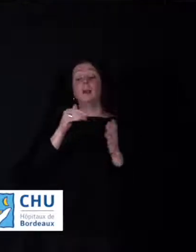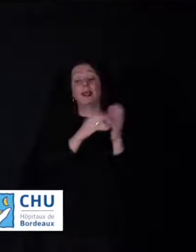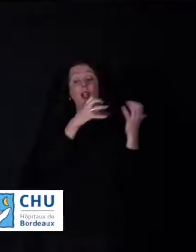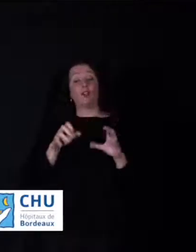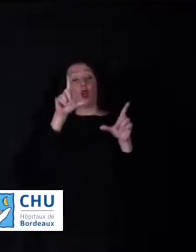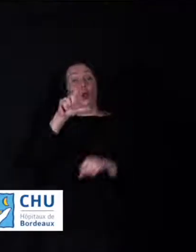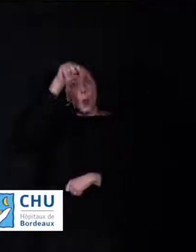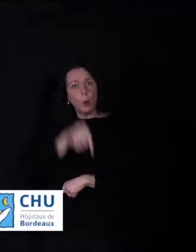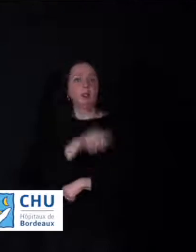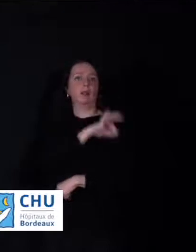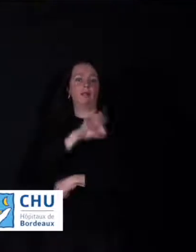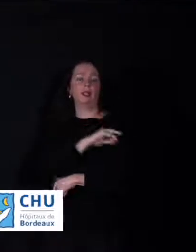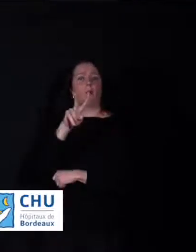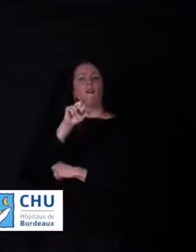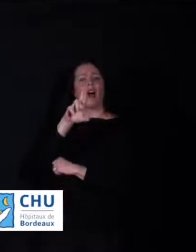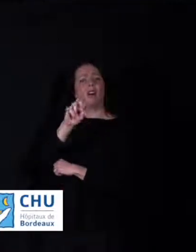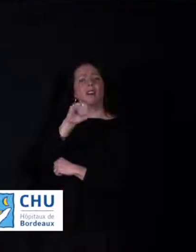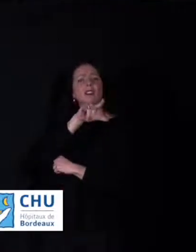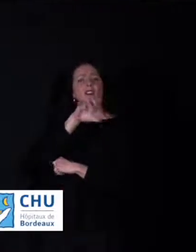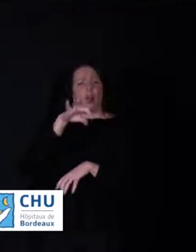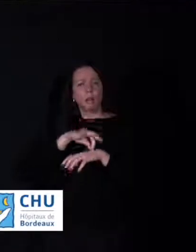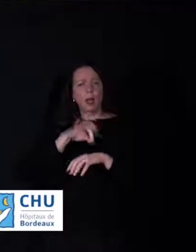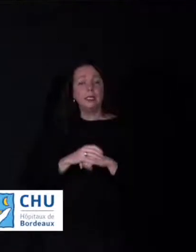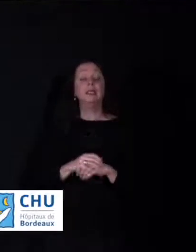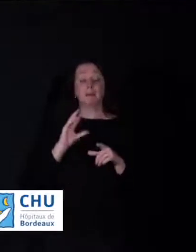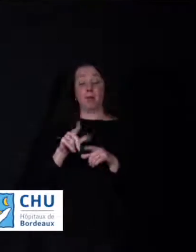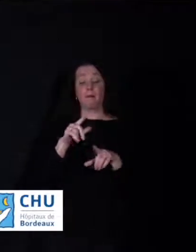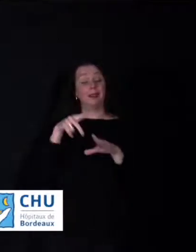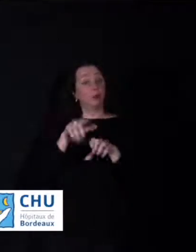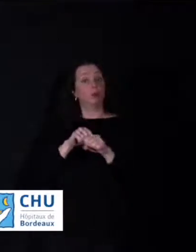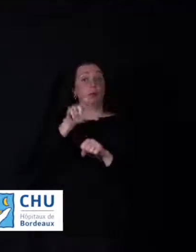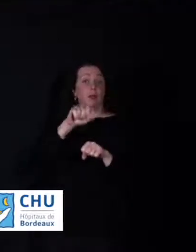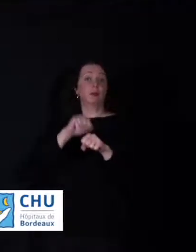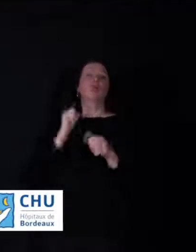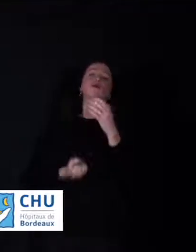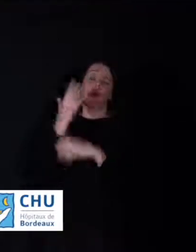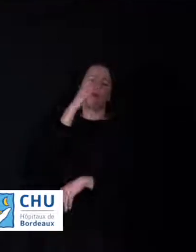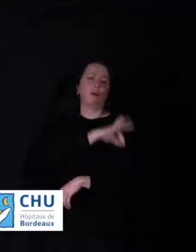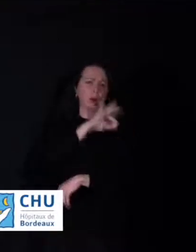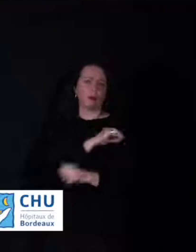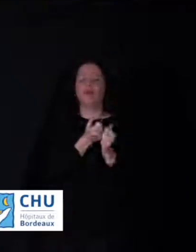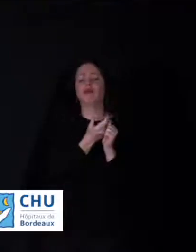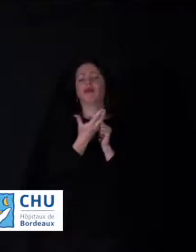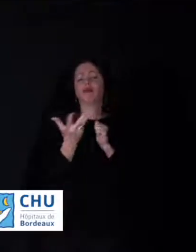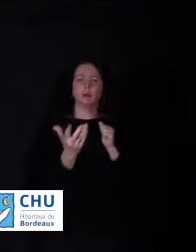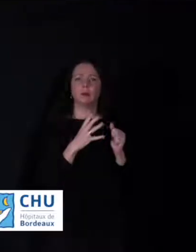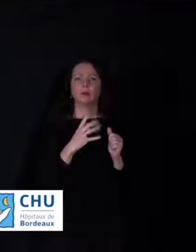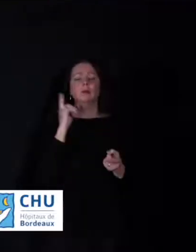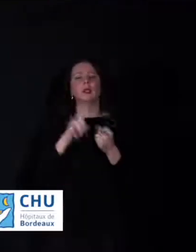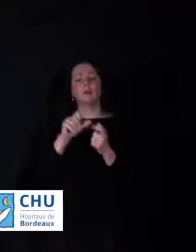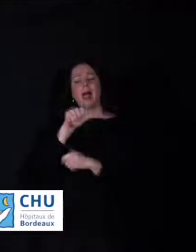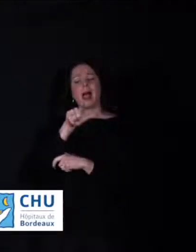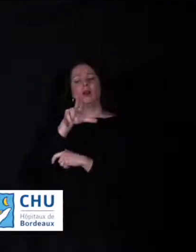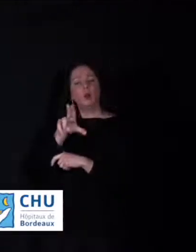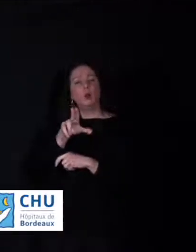1902 pour la variole, puis au début du XXe siècle, des nouveaux vaccins, le concept de l'aluminium